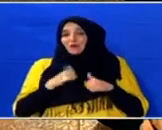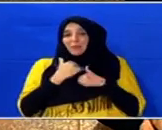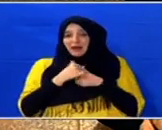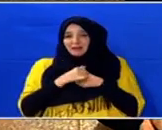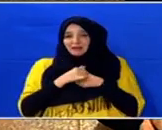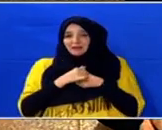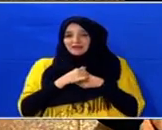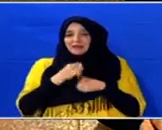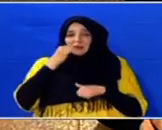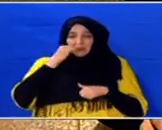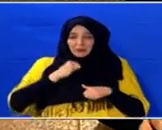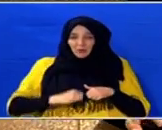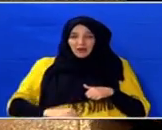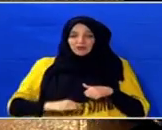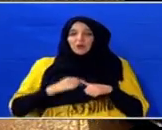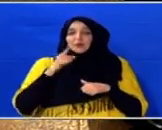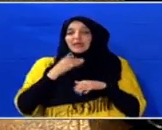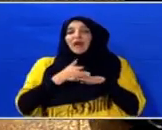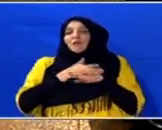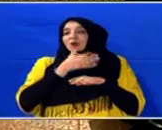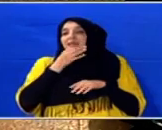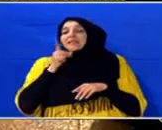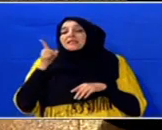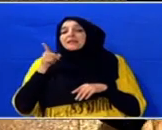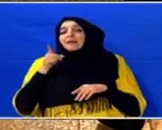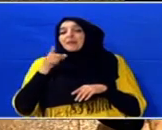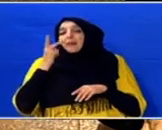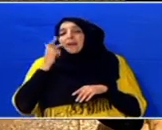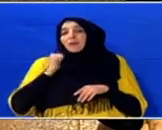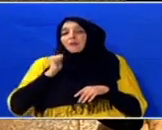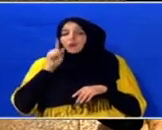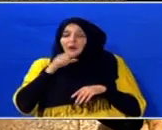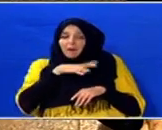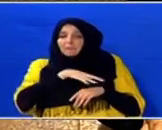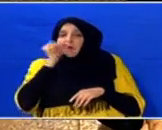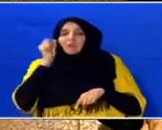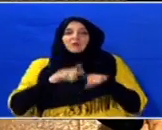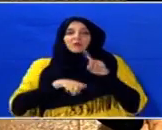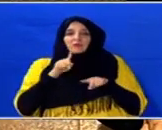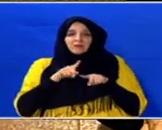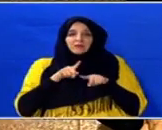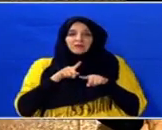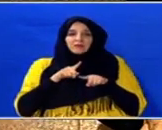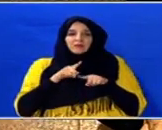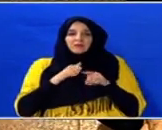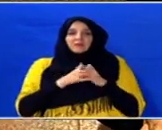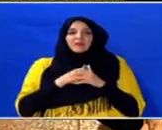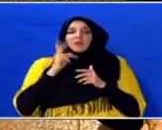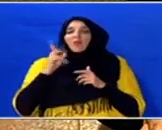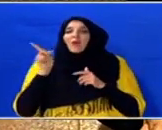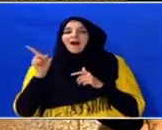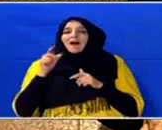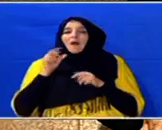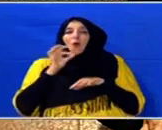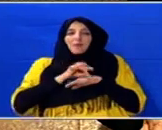له لاشيمي وكاع الله يرحمه هذيك الطيبة تاع لاشيمي قالت لنا ودي باللي هذا ما يعيش صافي ما العمر